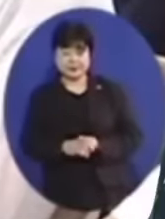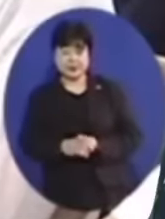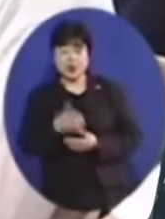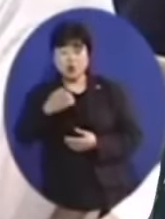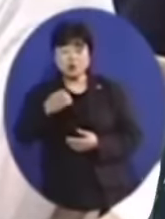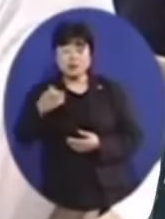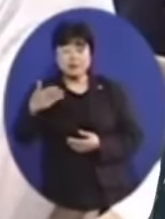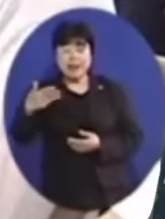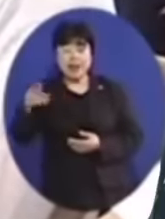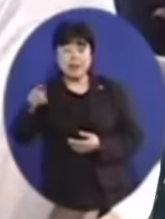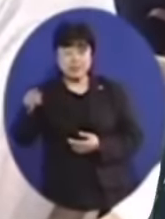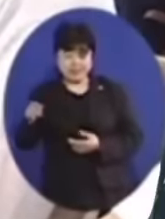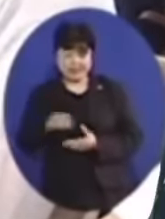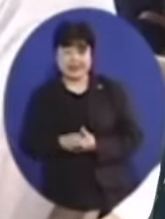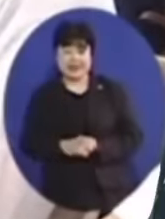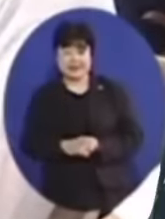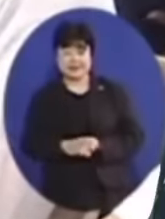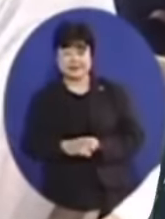98%가